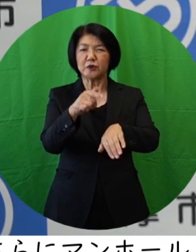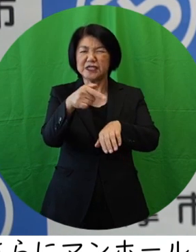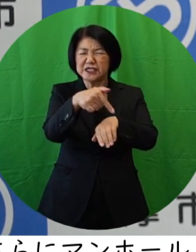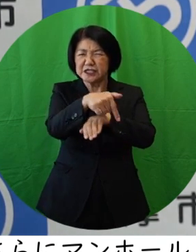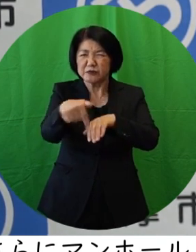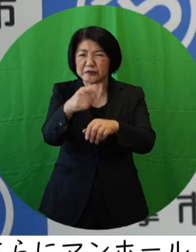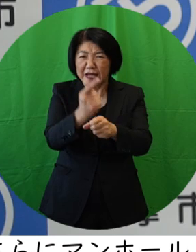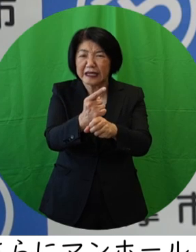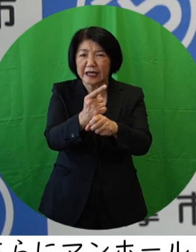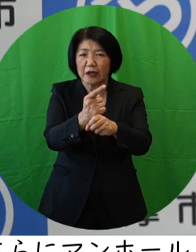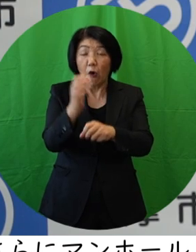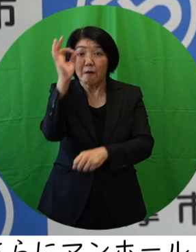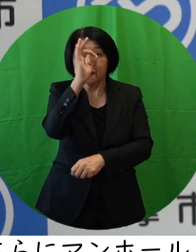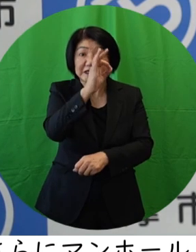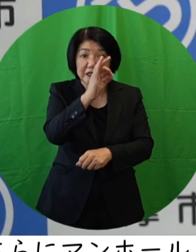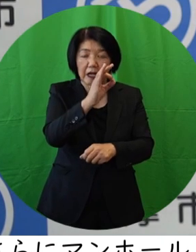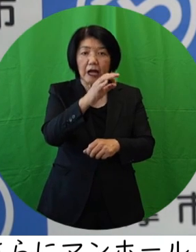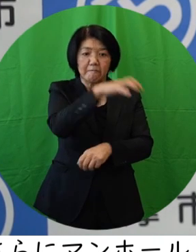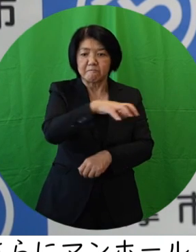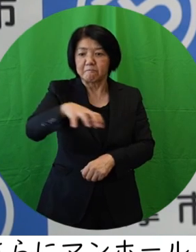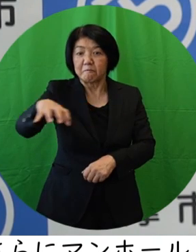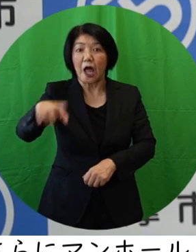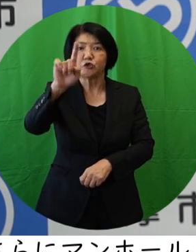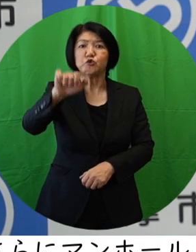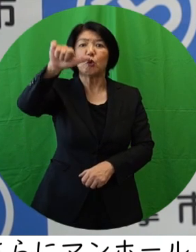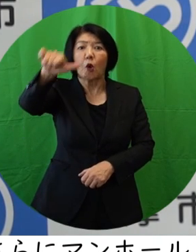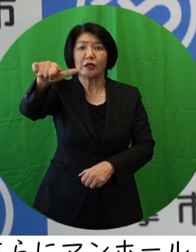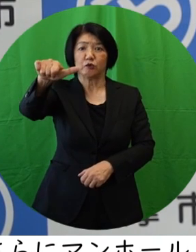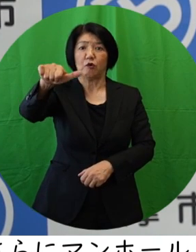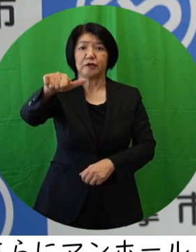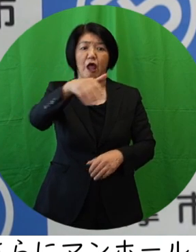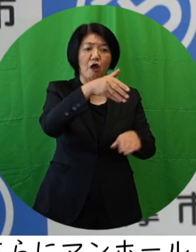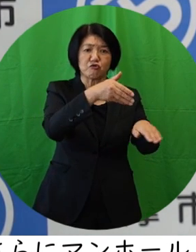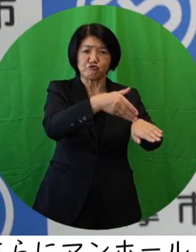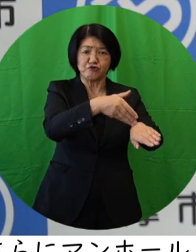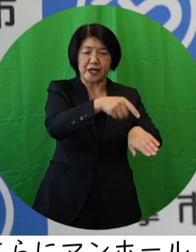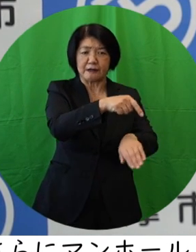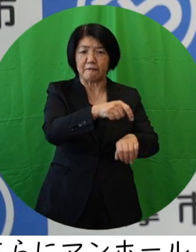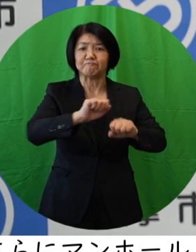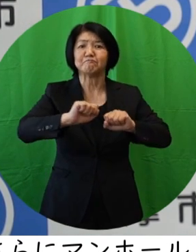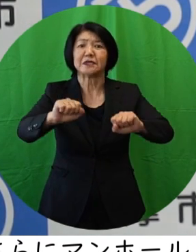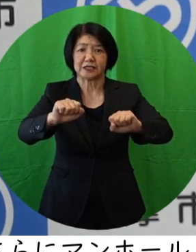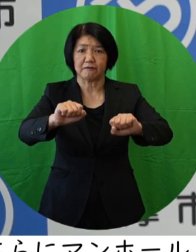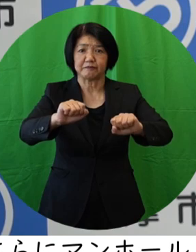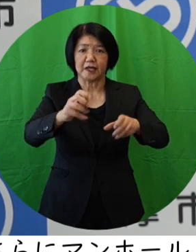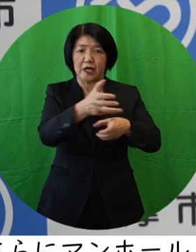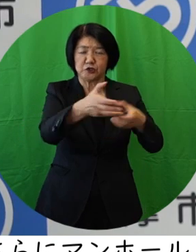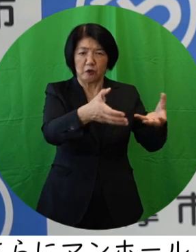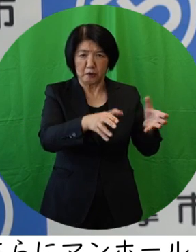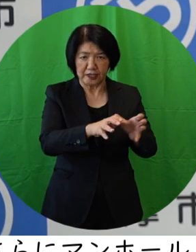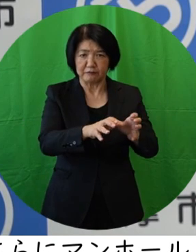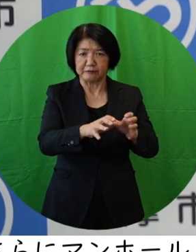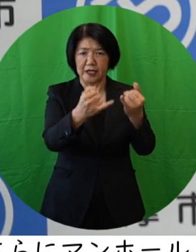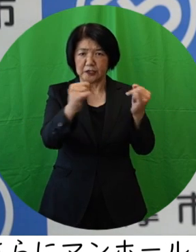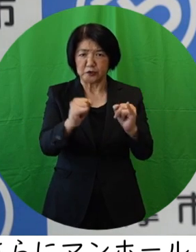市内15箇所でそれぞれ訓練が行われ消防団各分団や女性